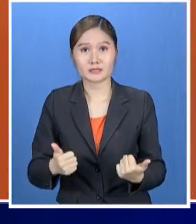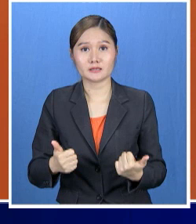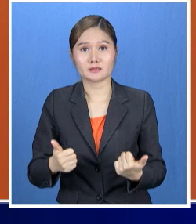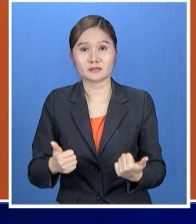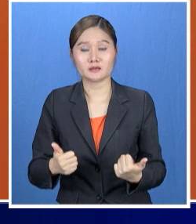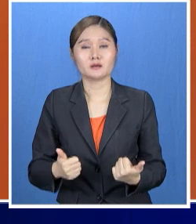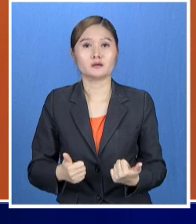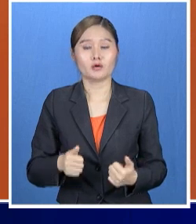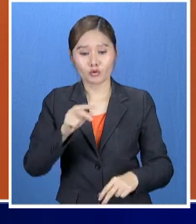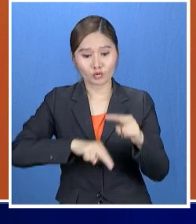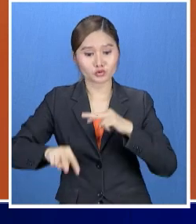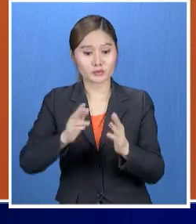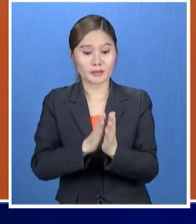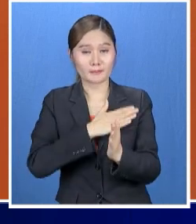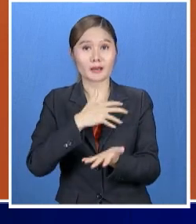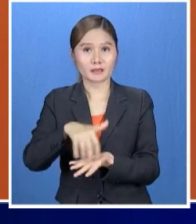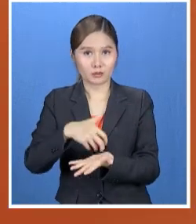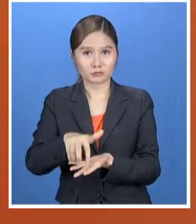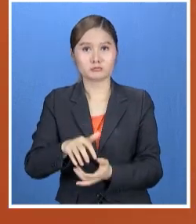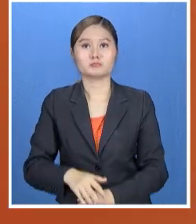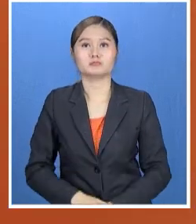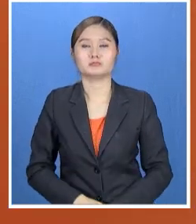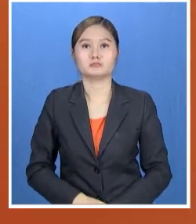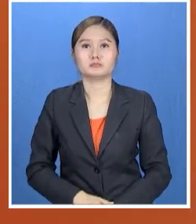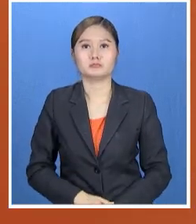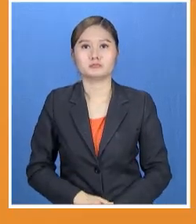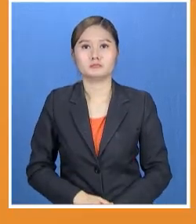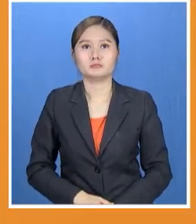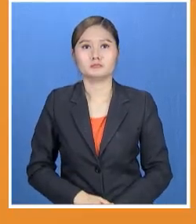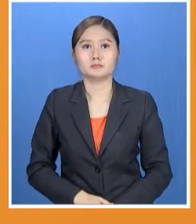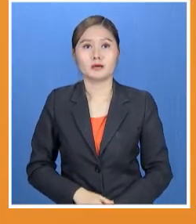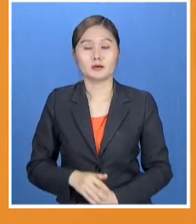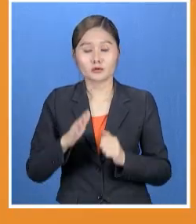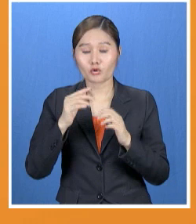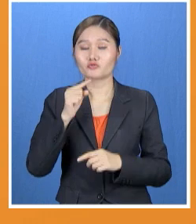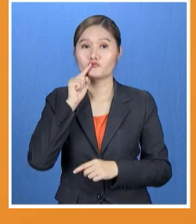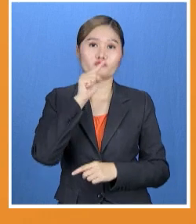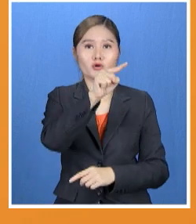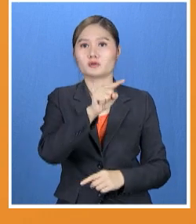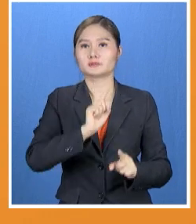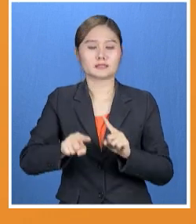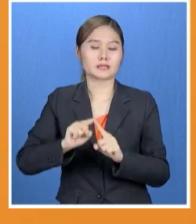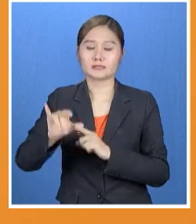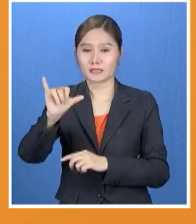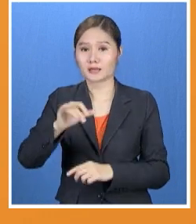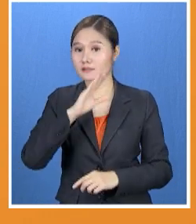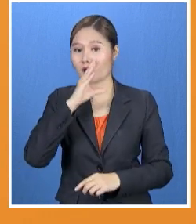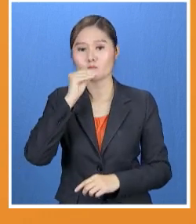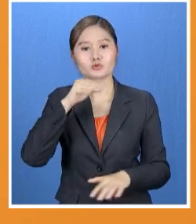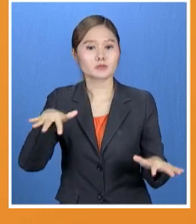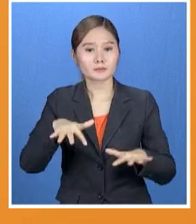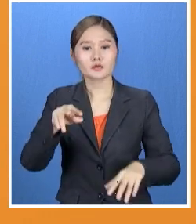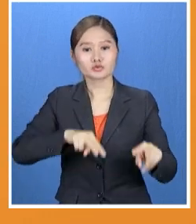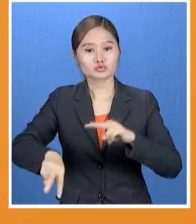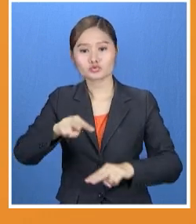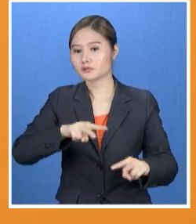งของผู้ปกครองสงฆ์บอกอย่างนี้น้องกวางท่านผู้ชม ค่ะ คือยังไม่ได้มีการมาร้องเรียนแบบเป็นหนังสือทางการนะฮะ คือถ้าร้องปากเปล่าเขาก็ต